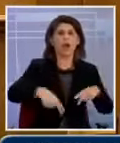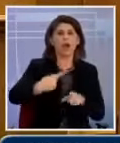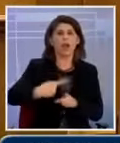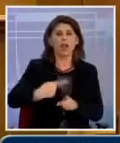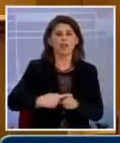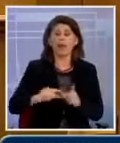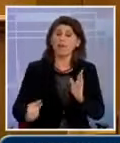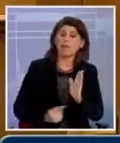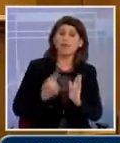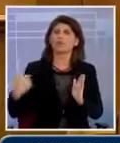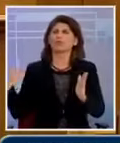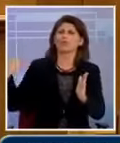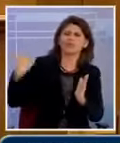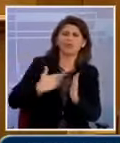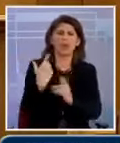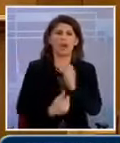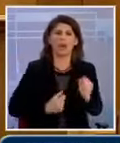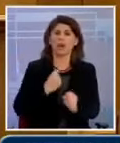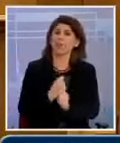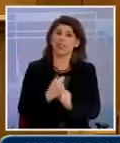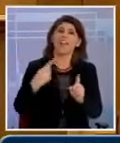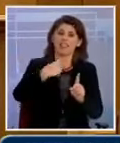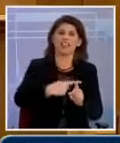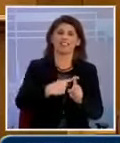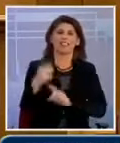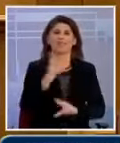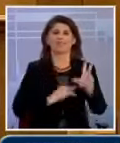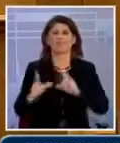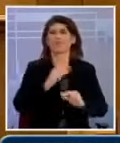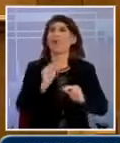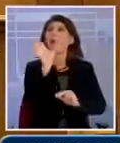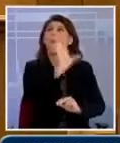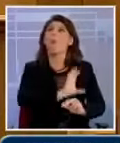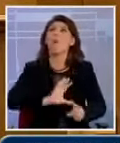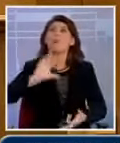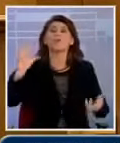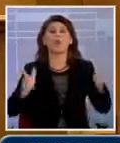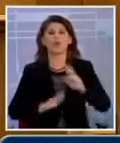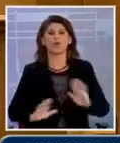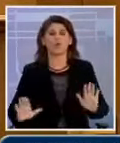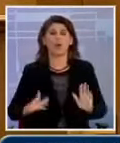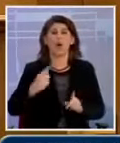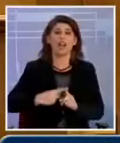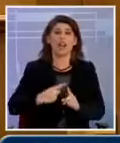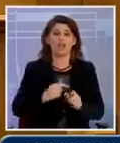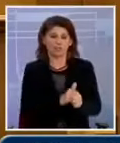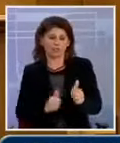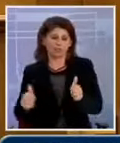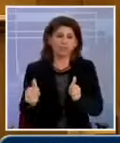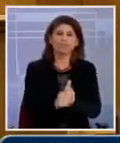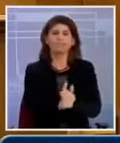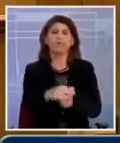φορά μετά από πολλά χρόνια με θετικό πρόσημο, ως πρωταγωνιστής, όχι ως